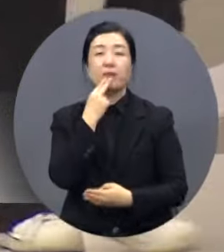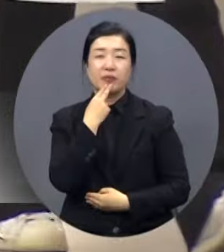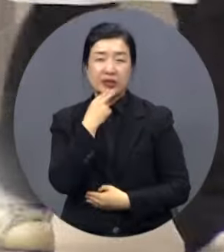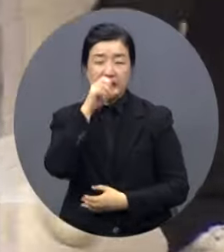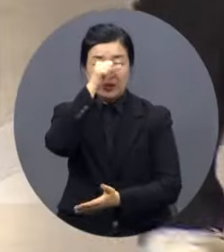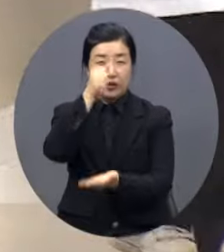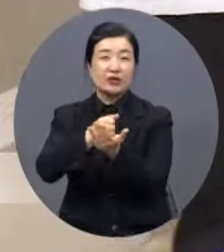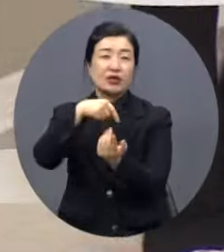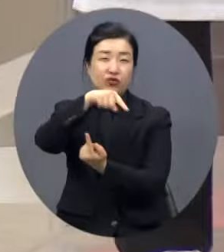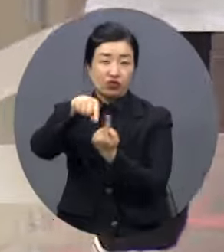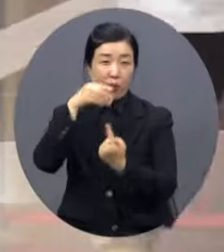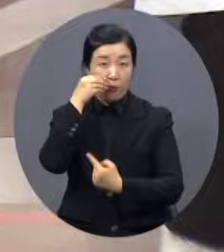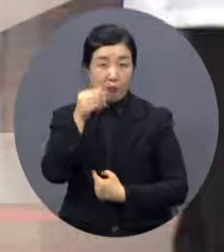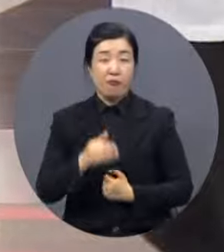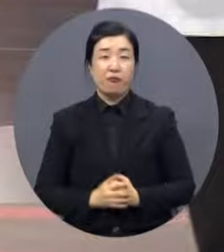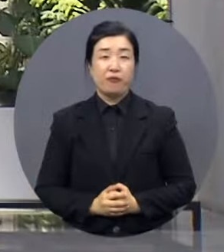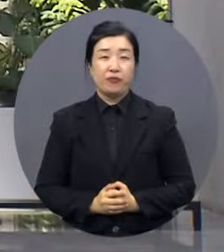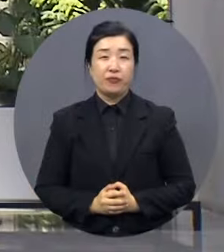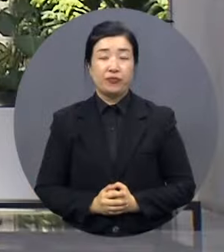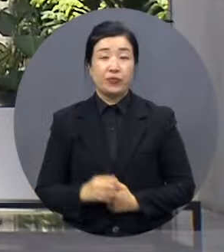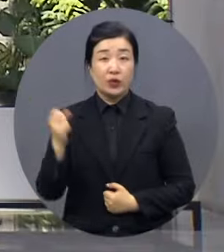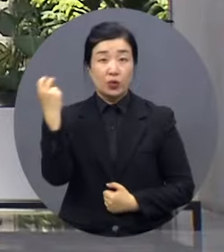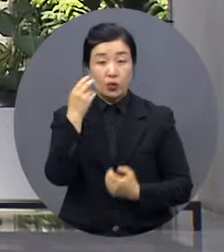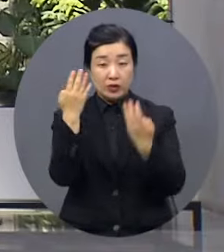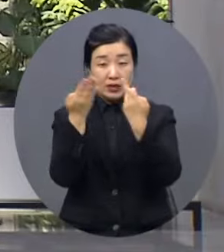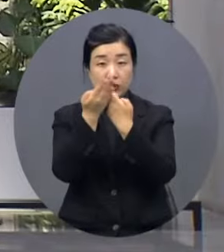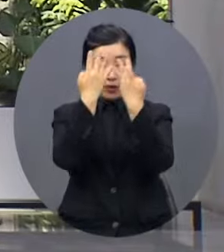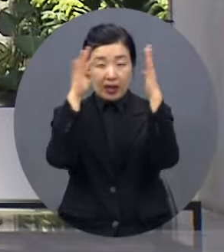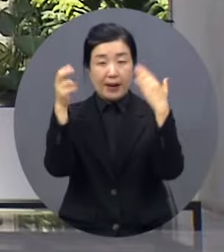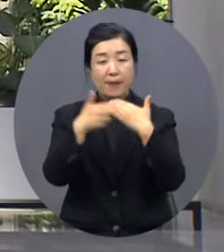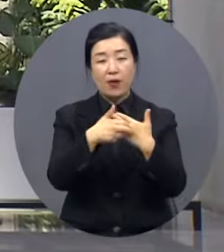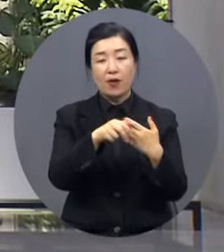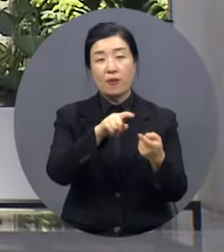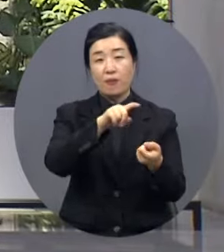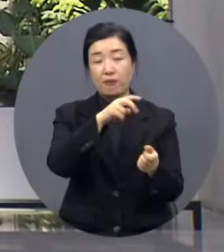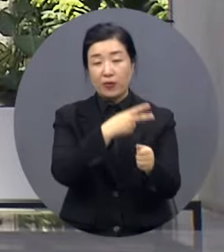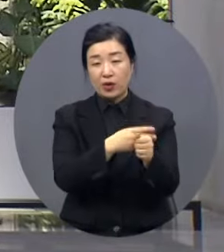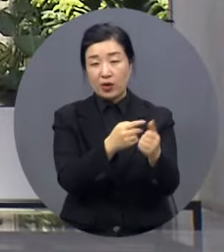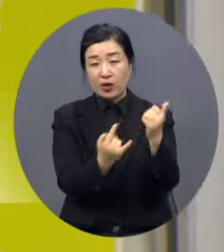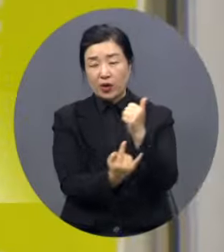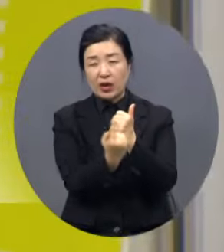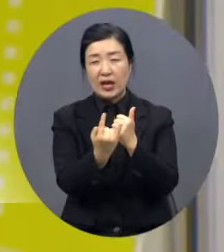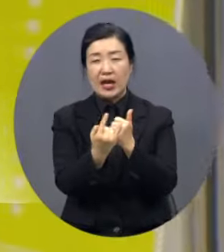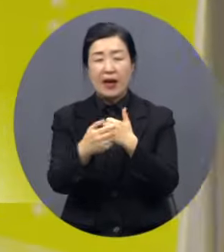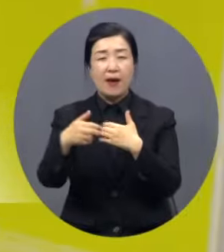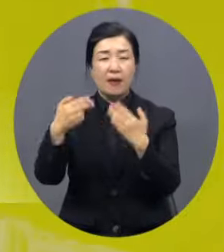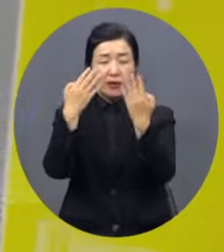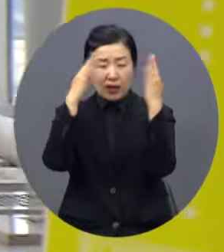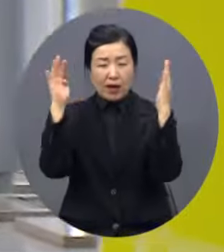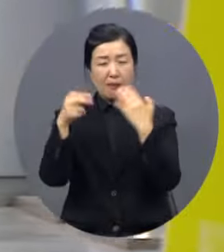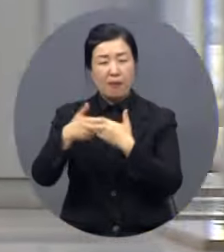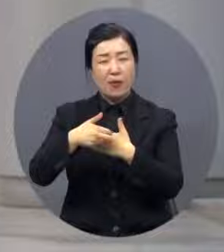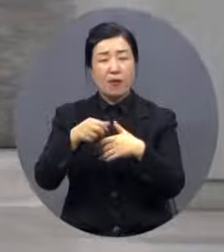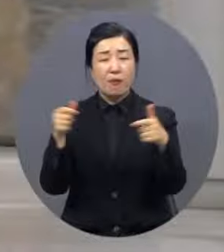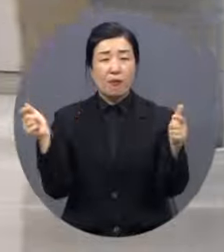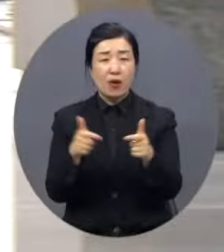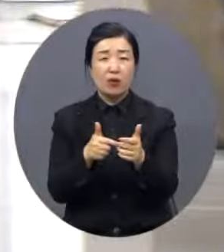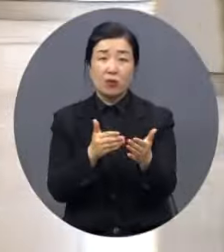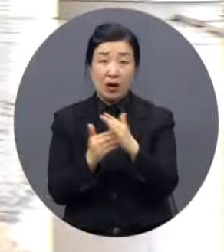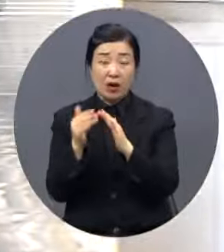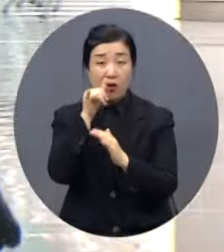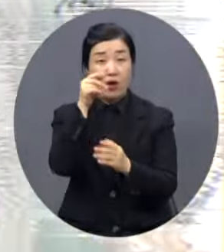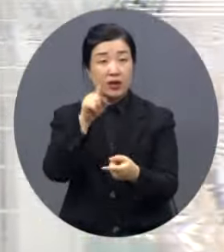차질이 없다고 밝혔습니다 한편 제주대는 교수 평의회에서 의대 증원 학 개정안이 부결된 것과